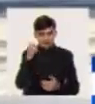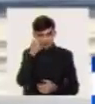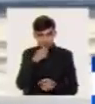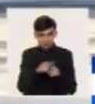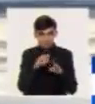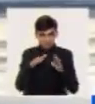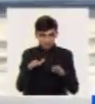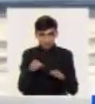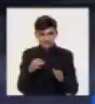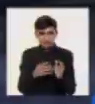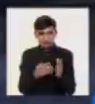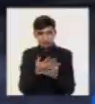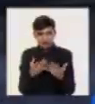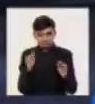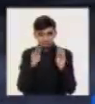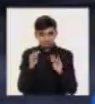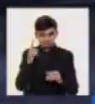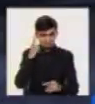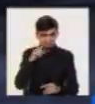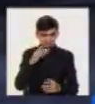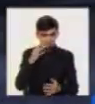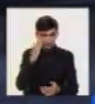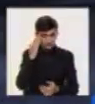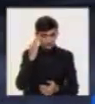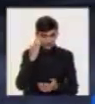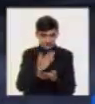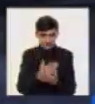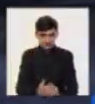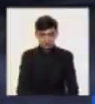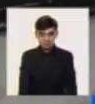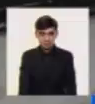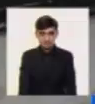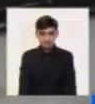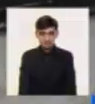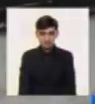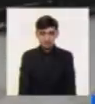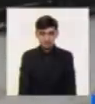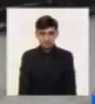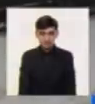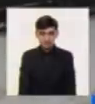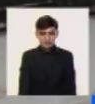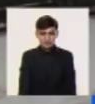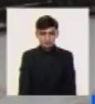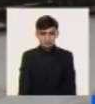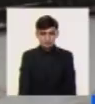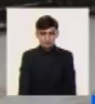астам дизайн элементтерін орнатпақ екен. Дина Сапарқызы, Владимир Эндерс, Информбюро, Қарағанды облысынан.